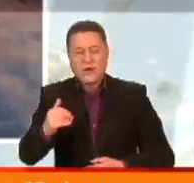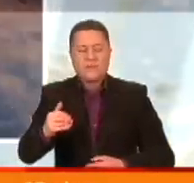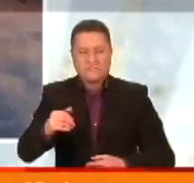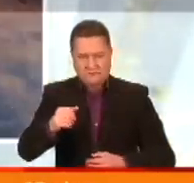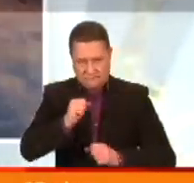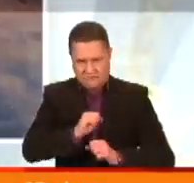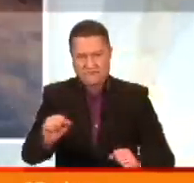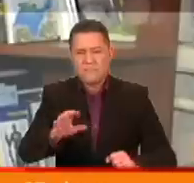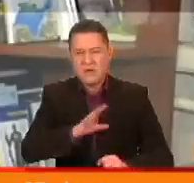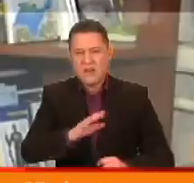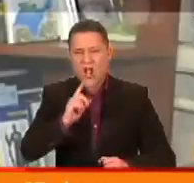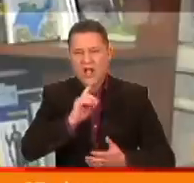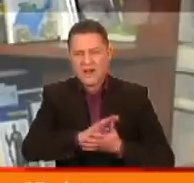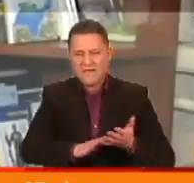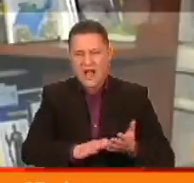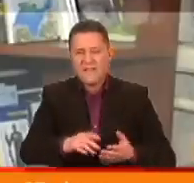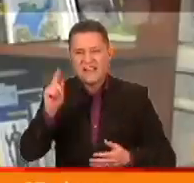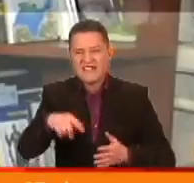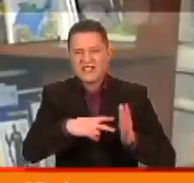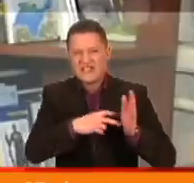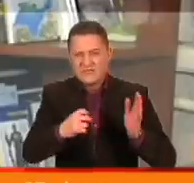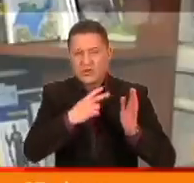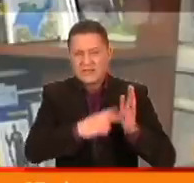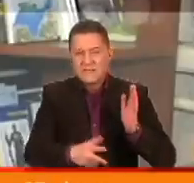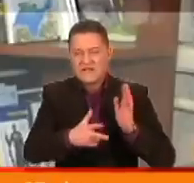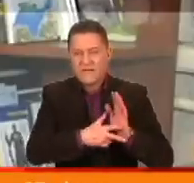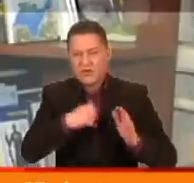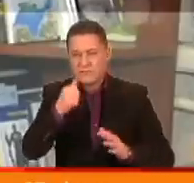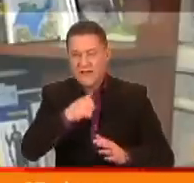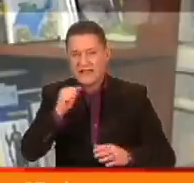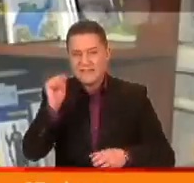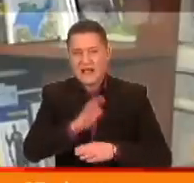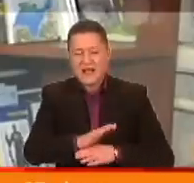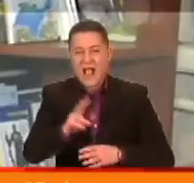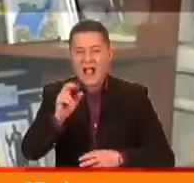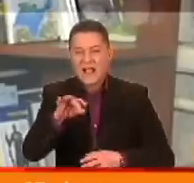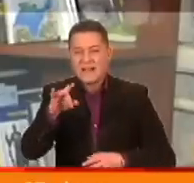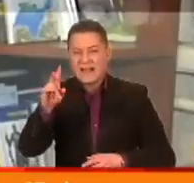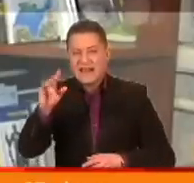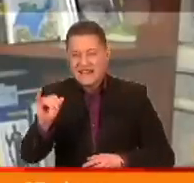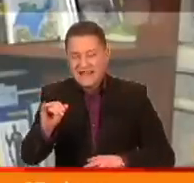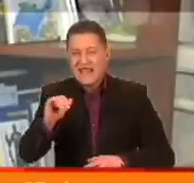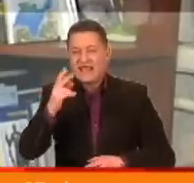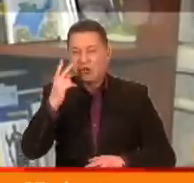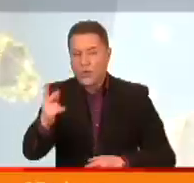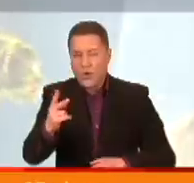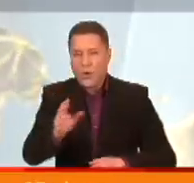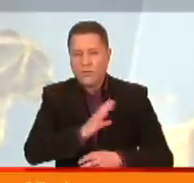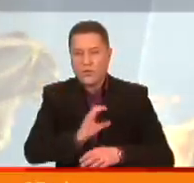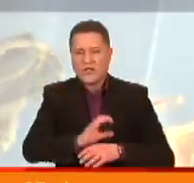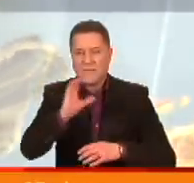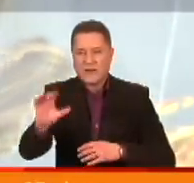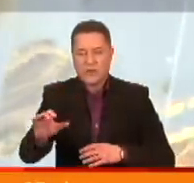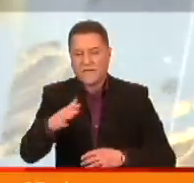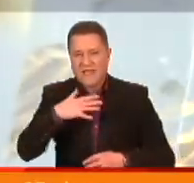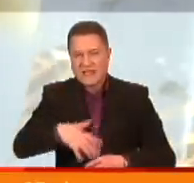слід – кривавий. 1778 рік, коли за наказом Катерини ІІ Суворовим було депортовано з Криму понад 30